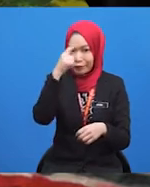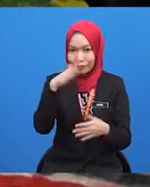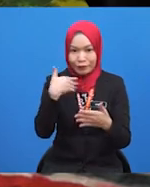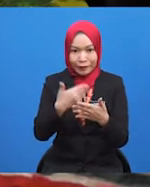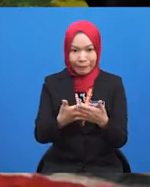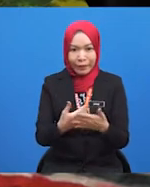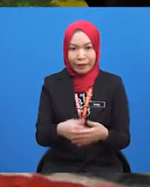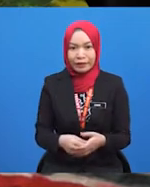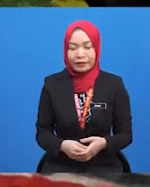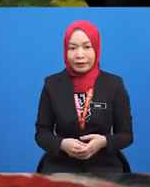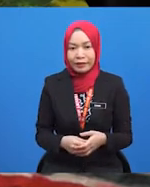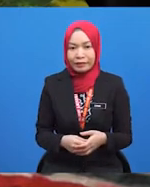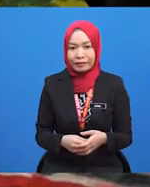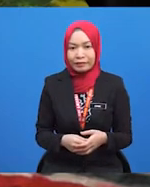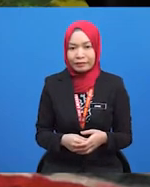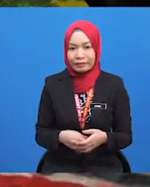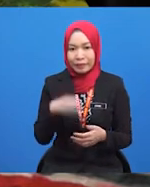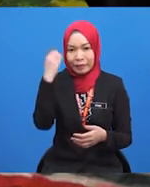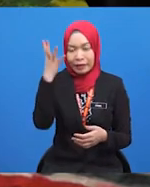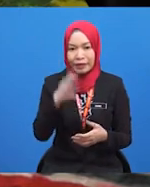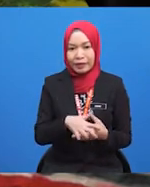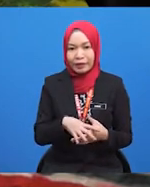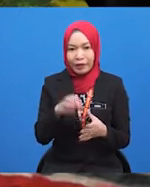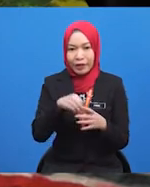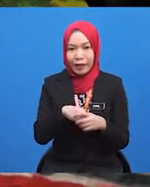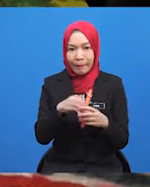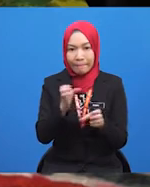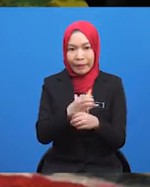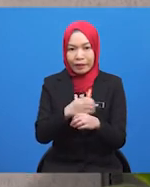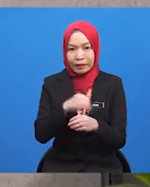menyampaikan maklumat dalam bentuk imej dan tipografi.